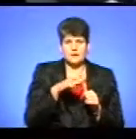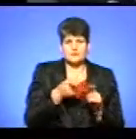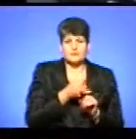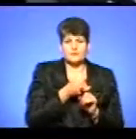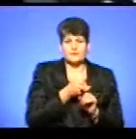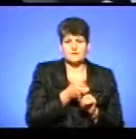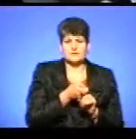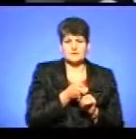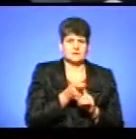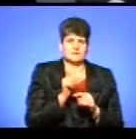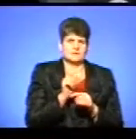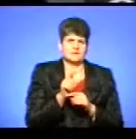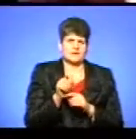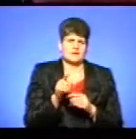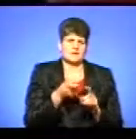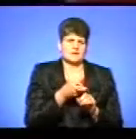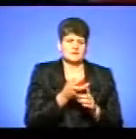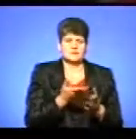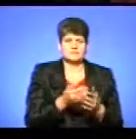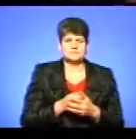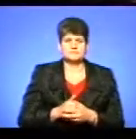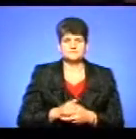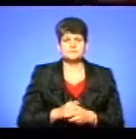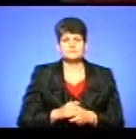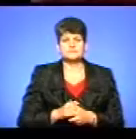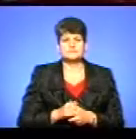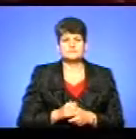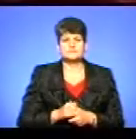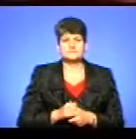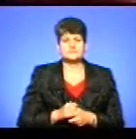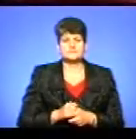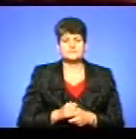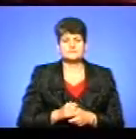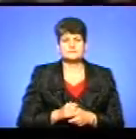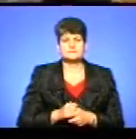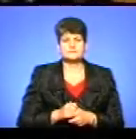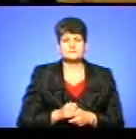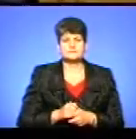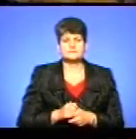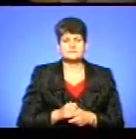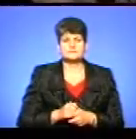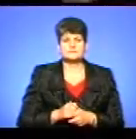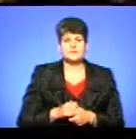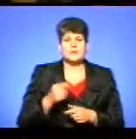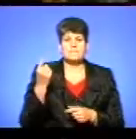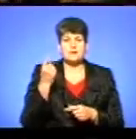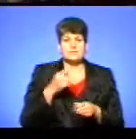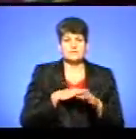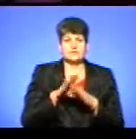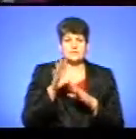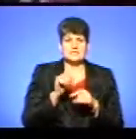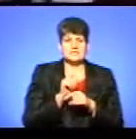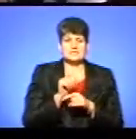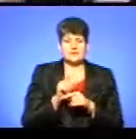пов'язані вказані у завданні предмети. Україна. Франція, Україна. Першим виконали всі